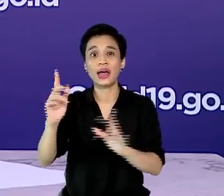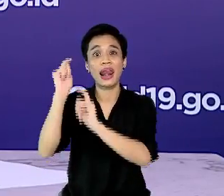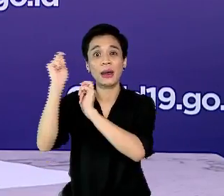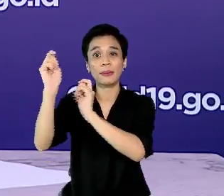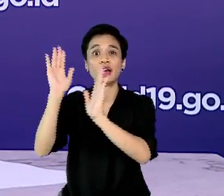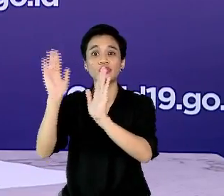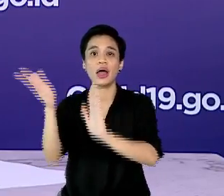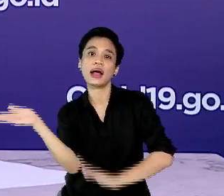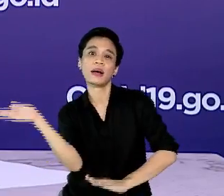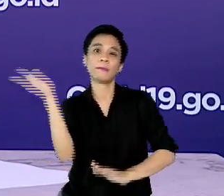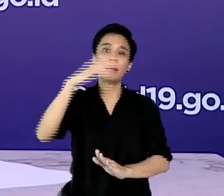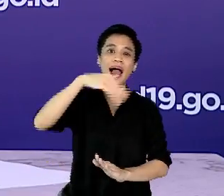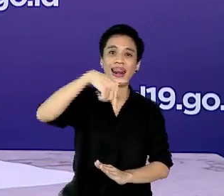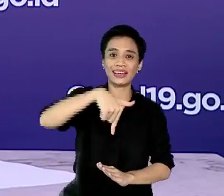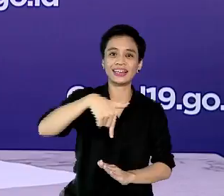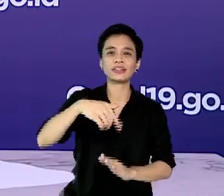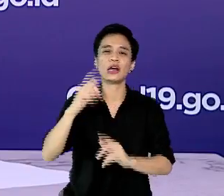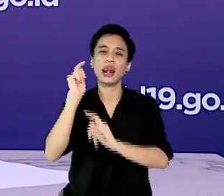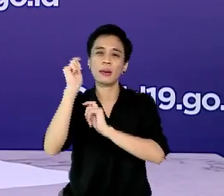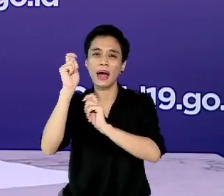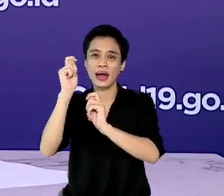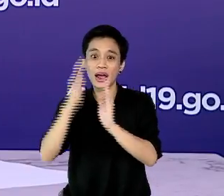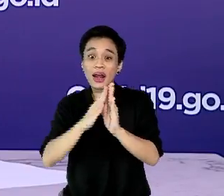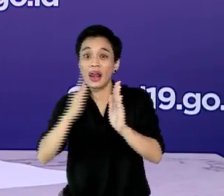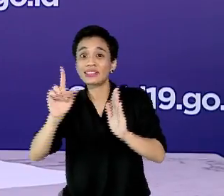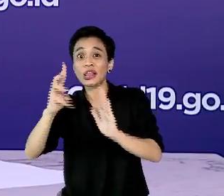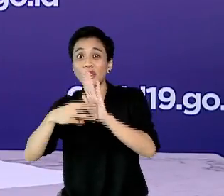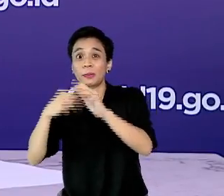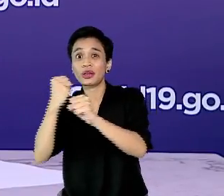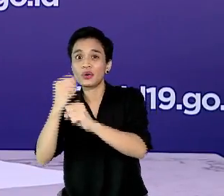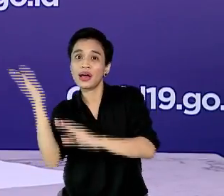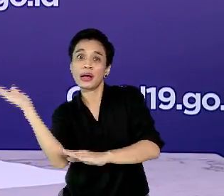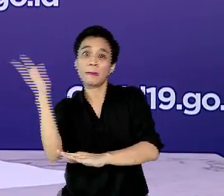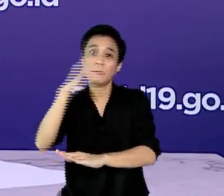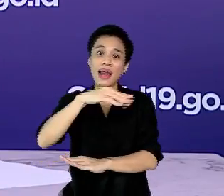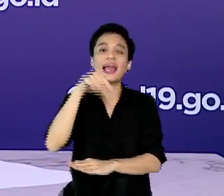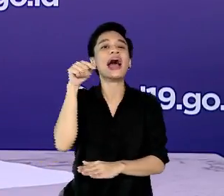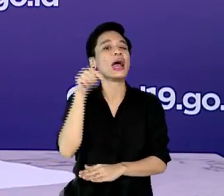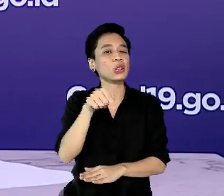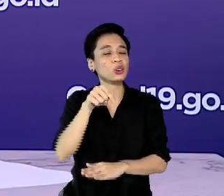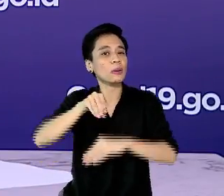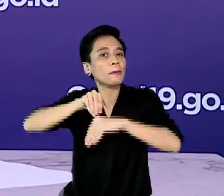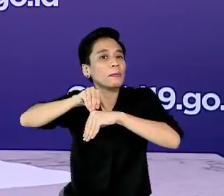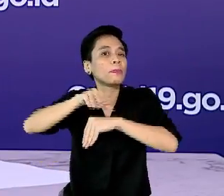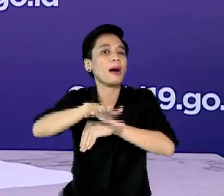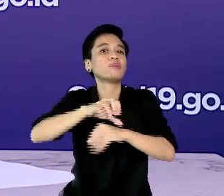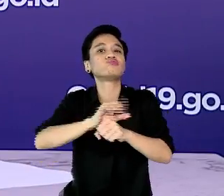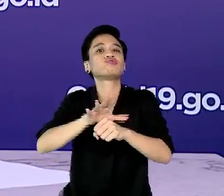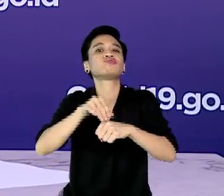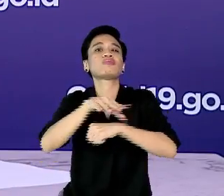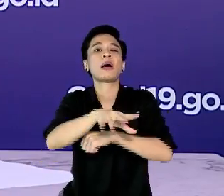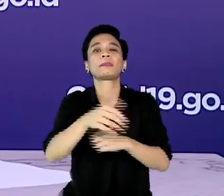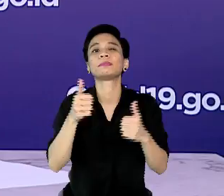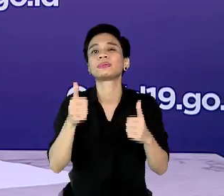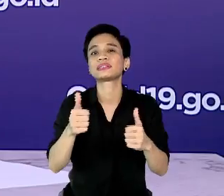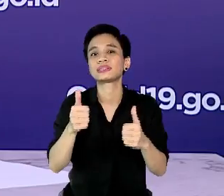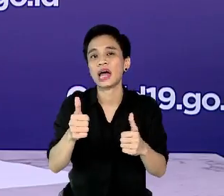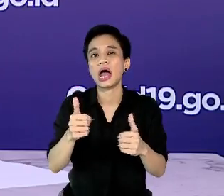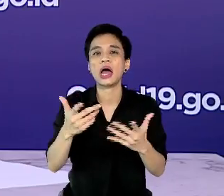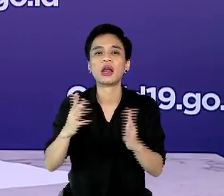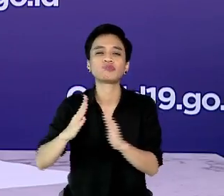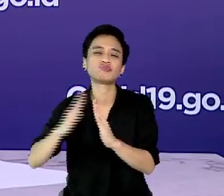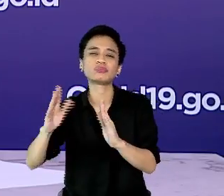1 minggu pasca Idul Fitri dapat menyebabkan periode dampak yang ditimbulkan bertambah 1 sampai dengan 2